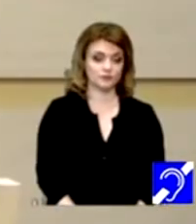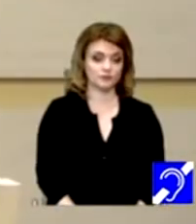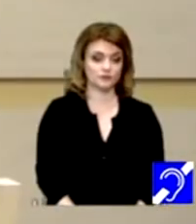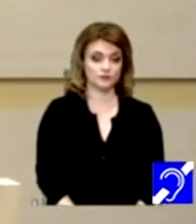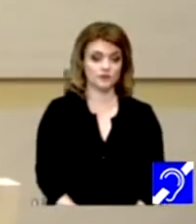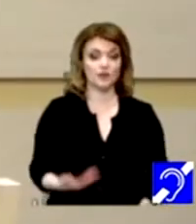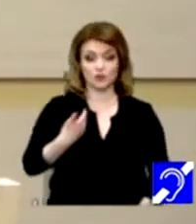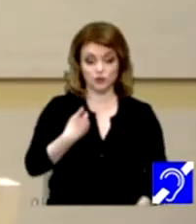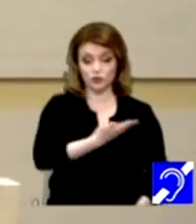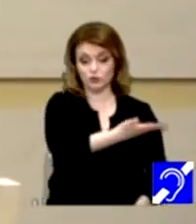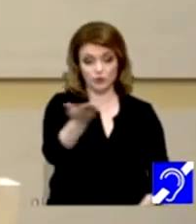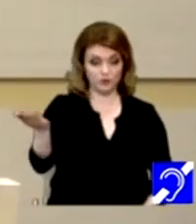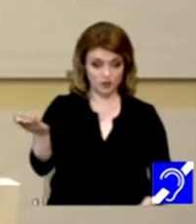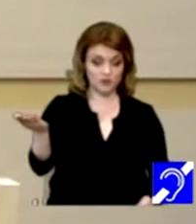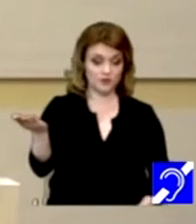Noi cu dumneavoastră